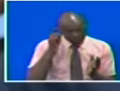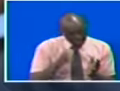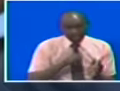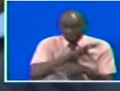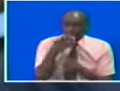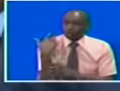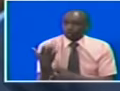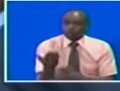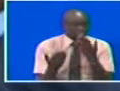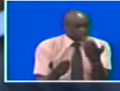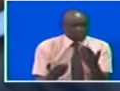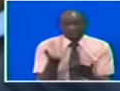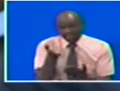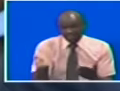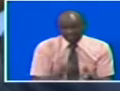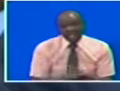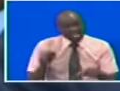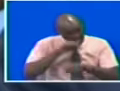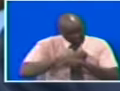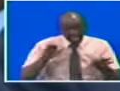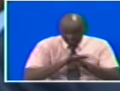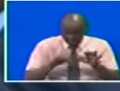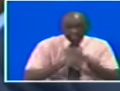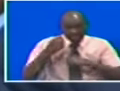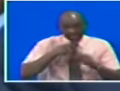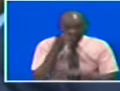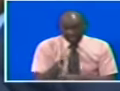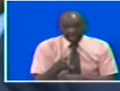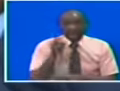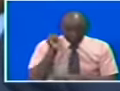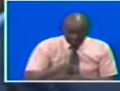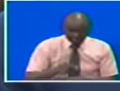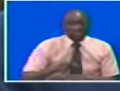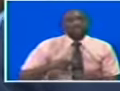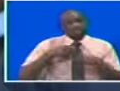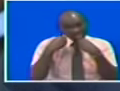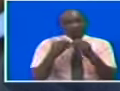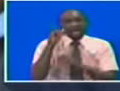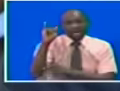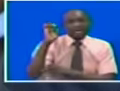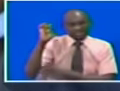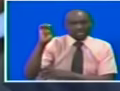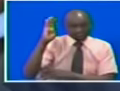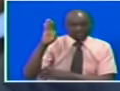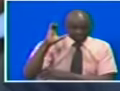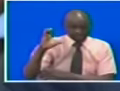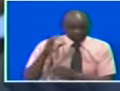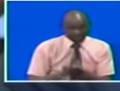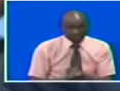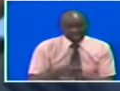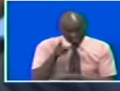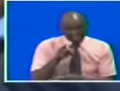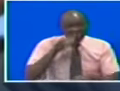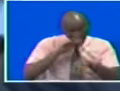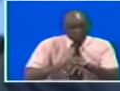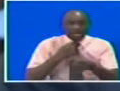hizi na kila kitu hapa ambacho tumefanya kipelekwe mbele kwa IEBC. Kwa hivyo ni hatua